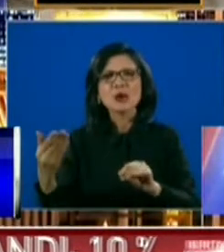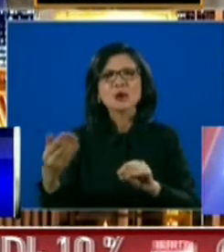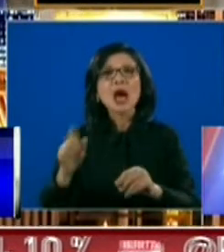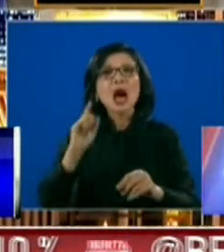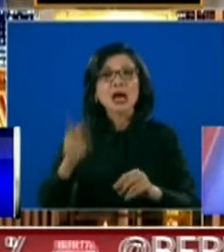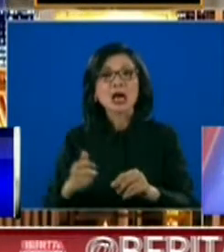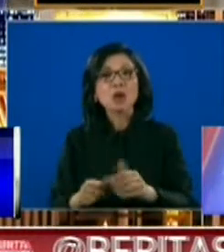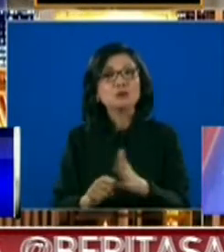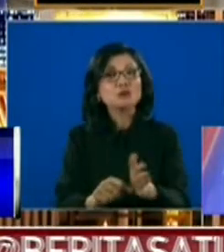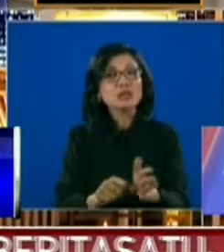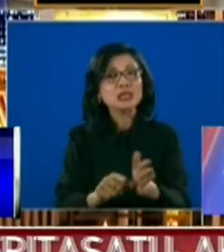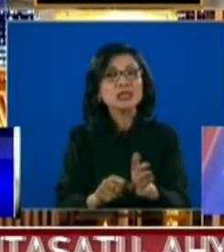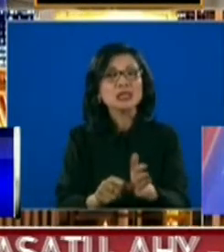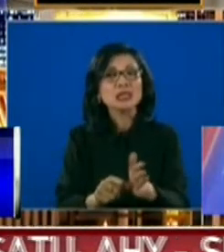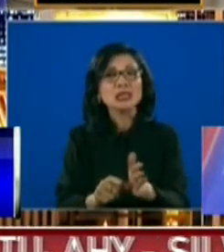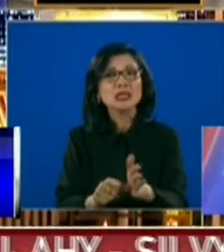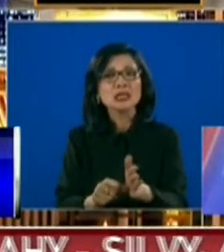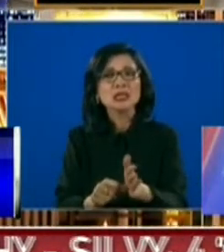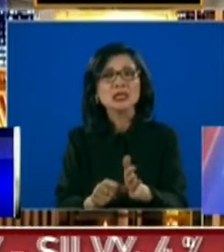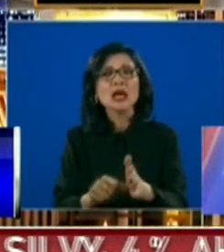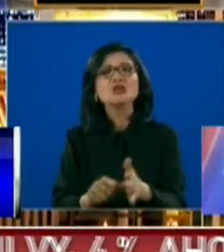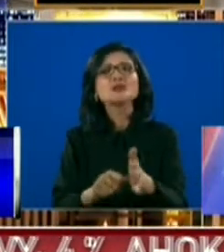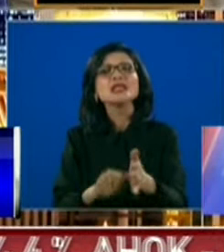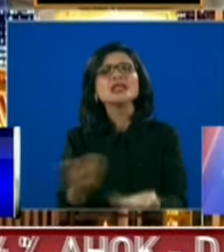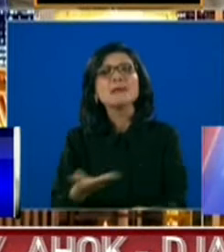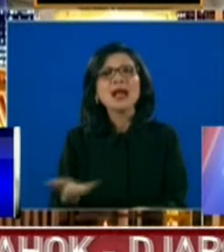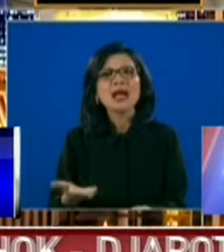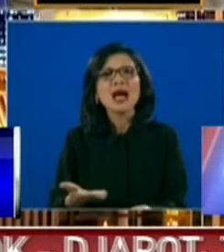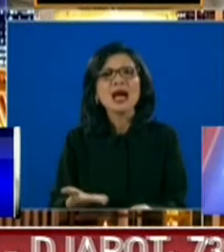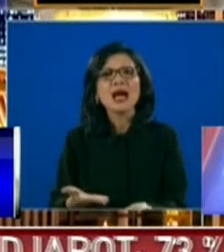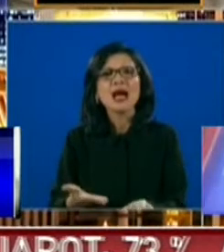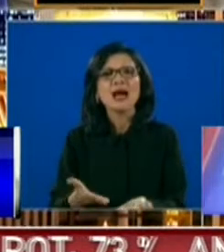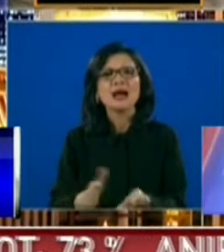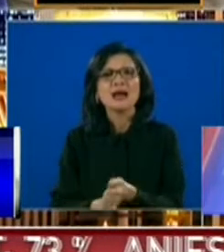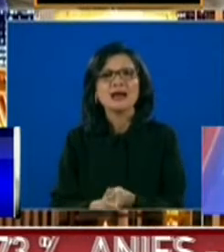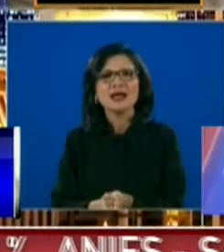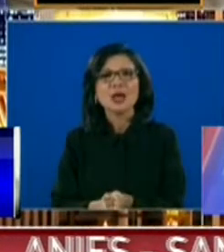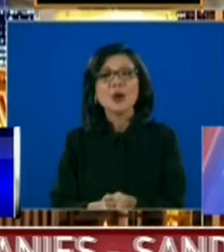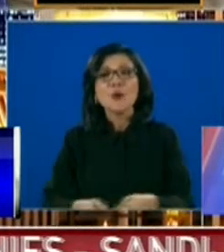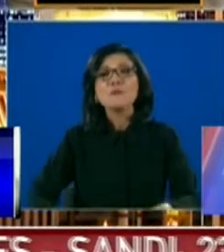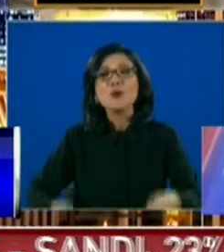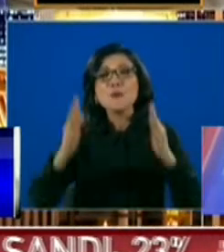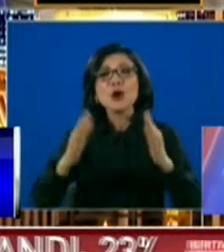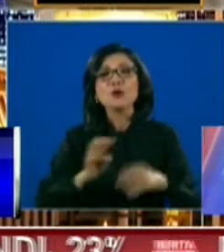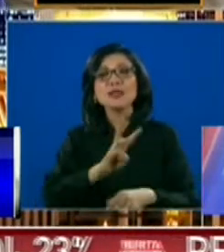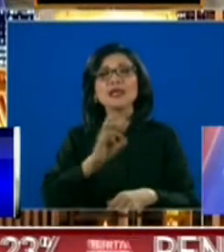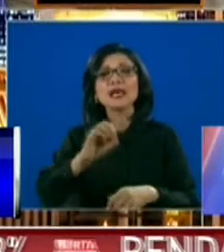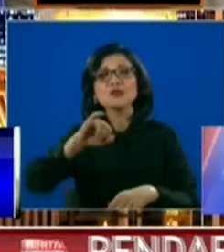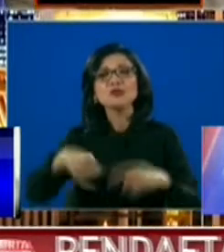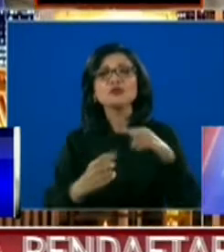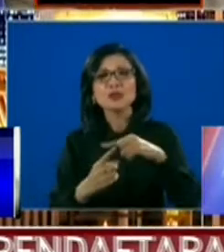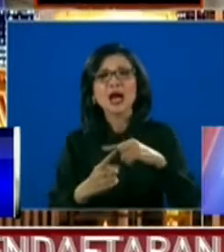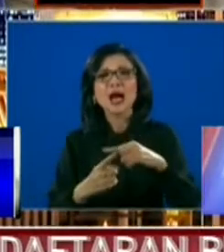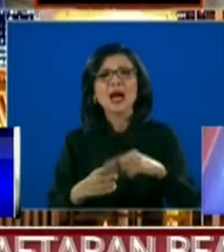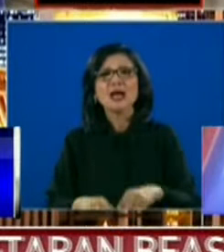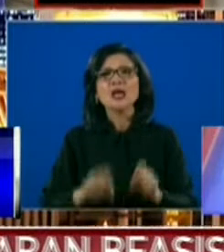subsidi pun, subsidinya mau subsidi di mana? Mau bangun 1 juta 300 juta, mau bangun berapa?